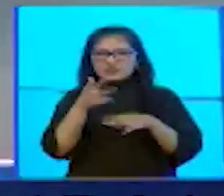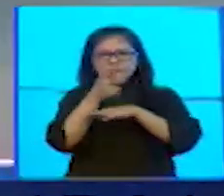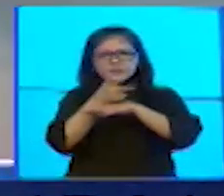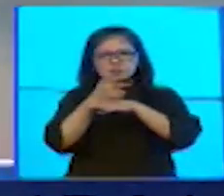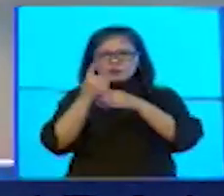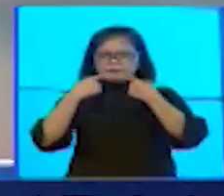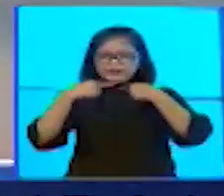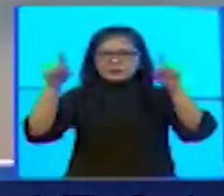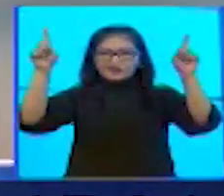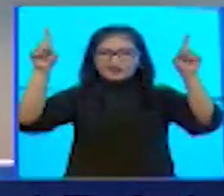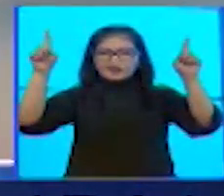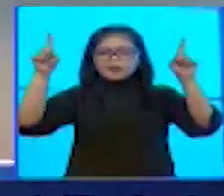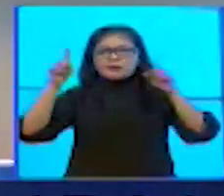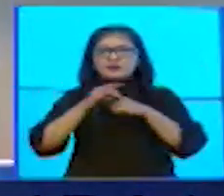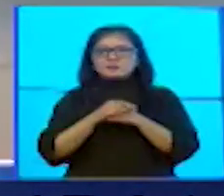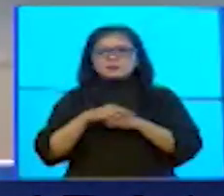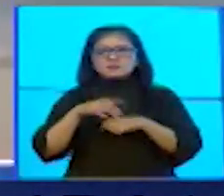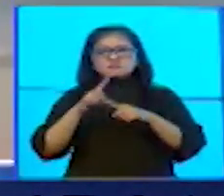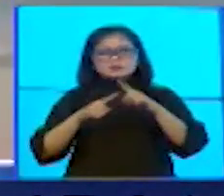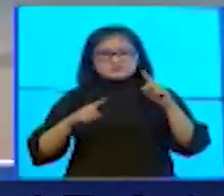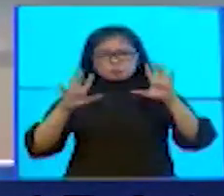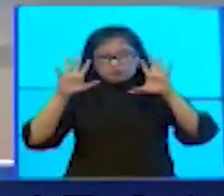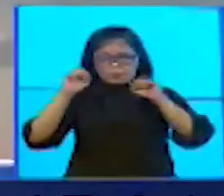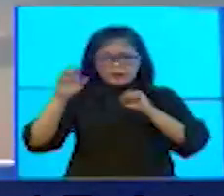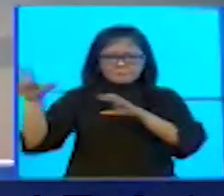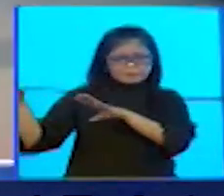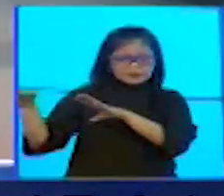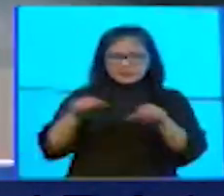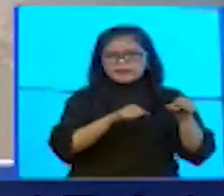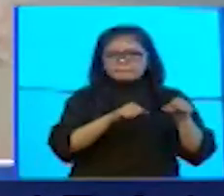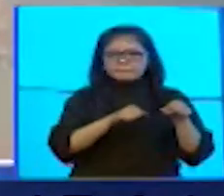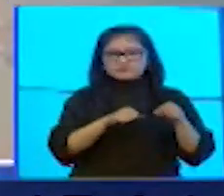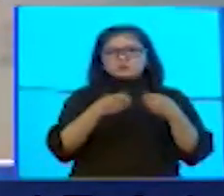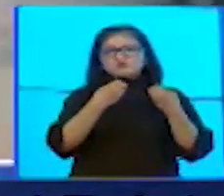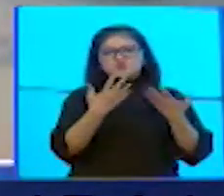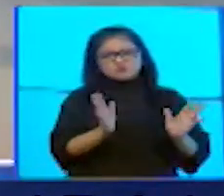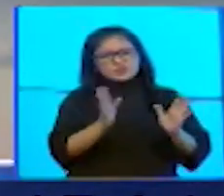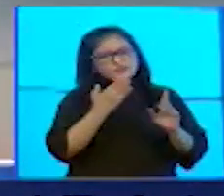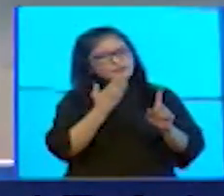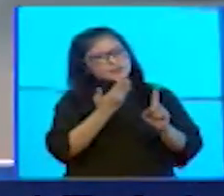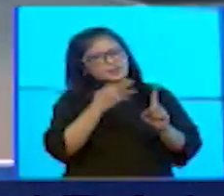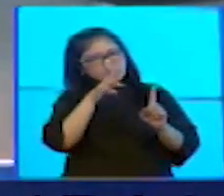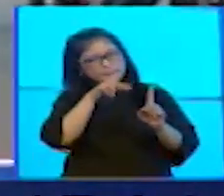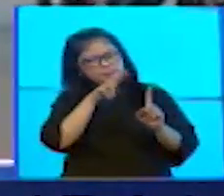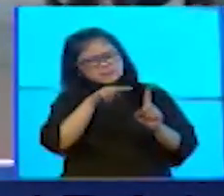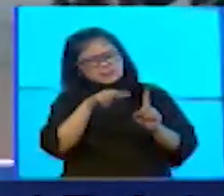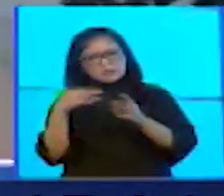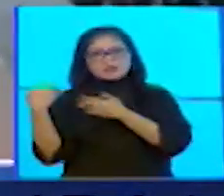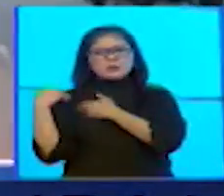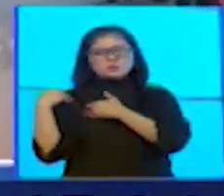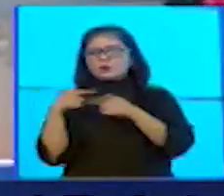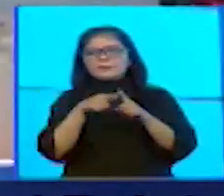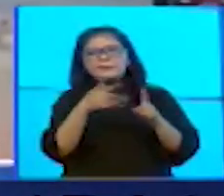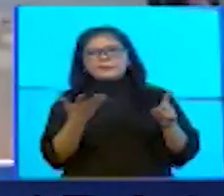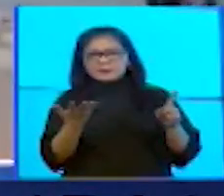setengah sepuluh malam kita amankan yang bersangkutan kemudian kita ambil keterangan untuk bisa mempertanggungjawabkan Hai